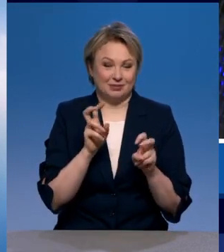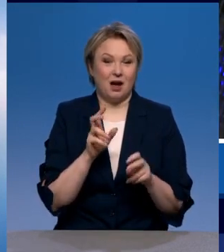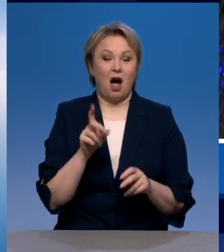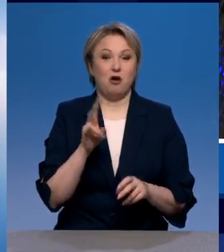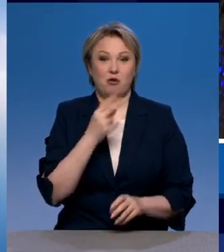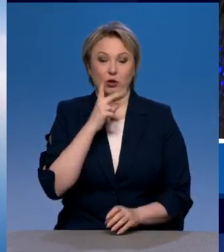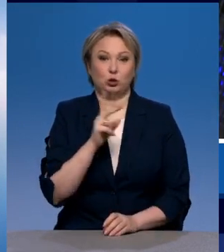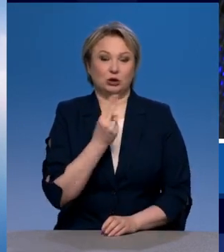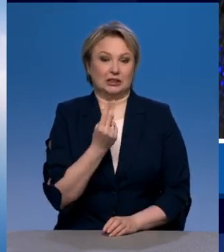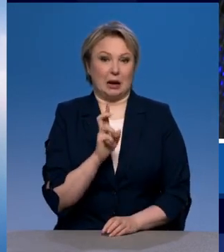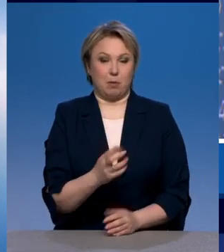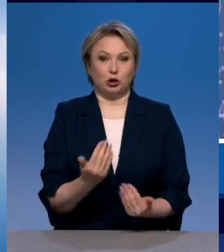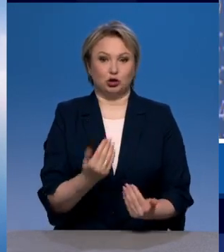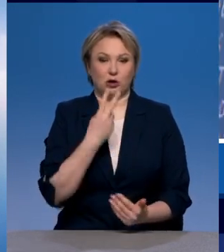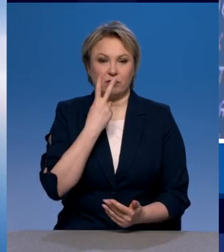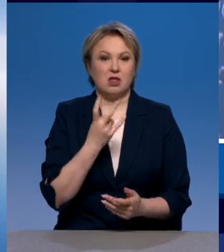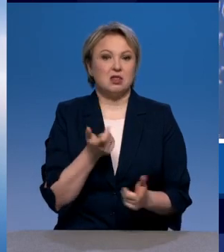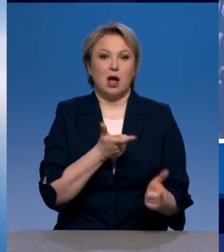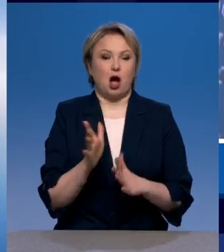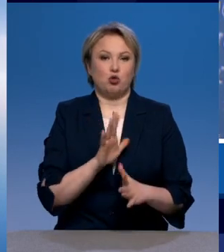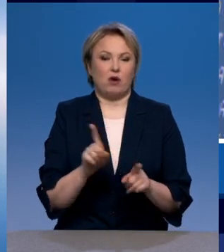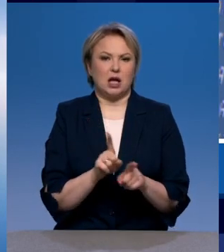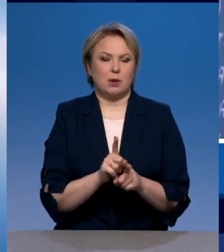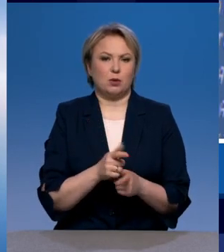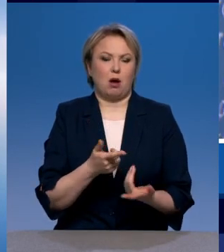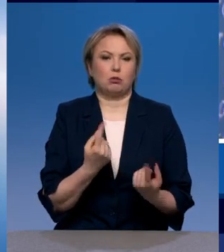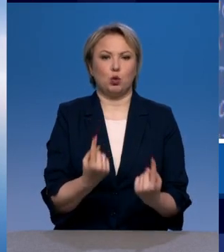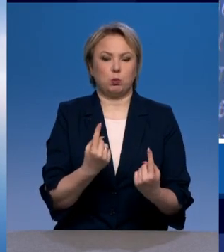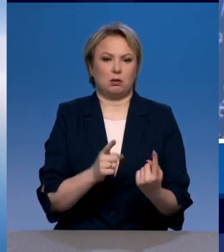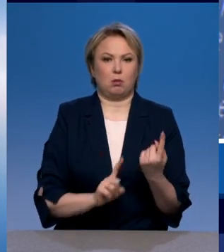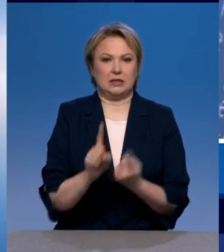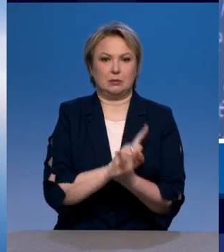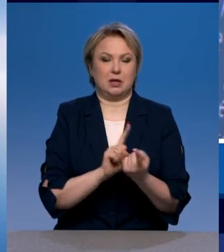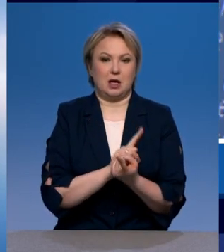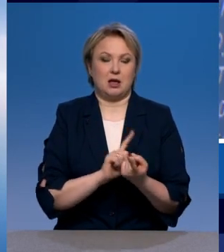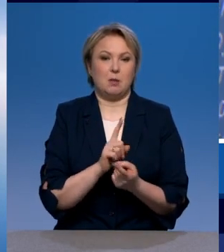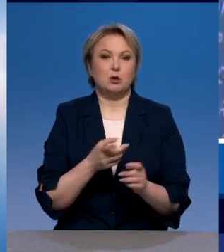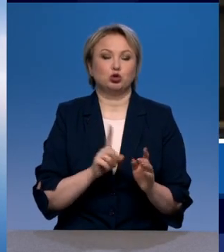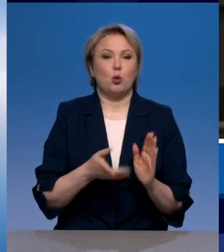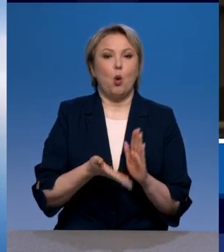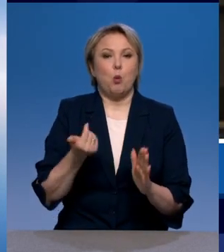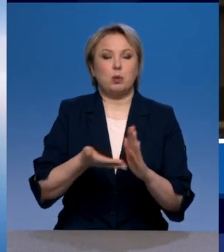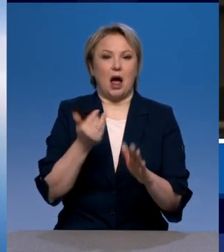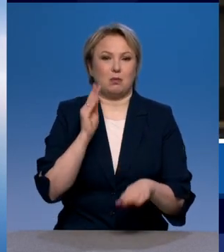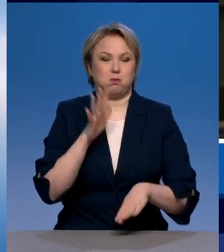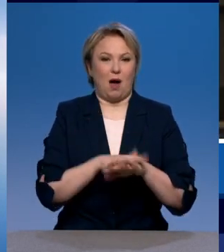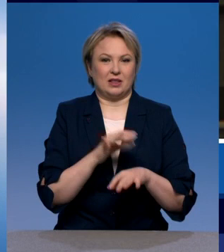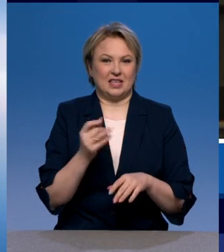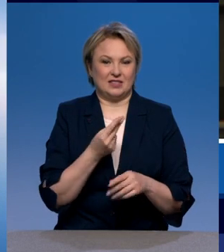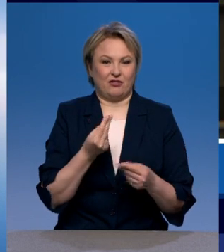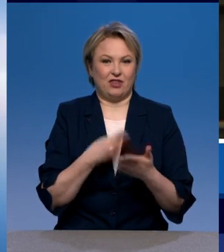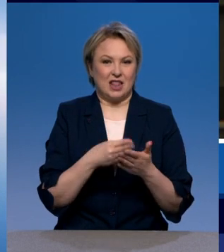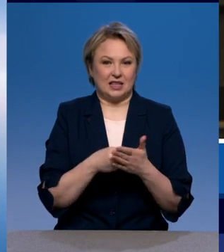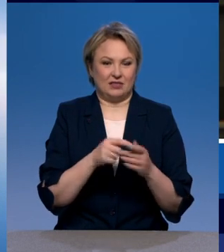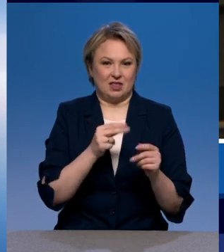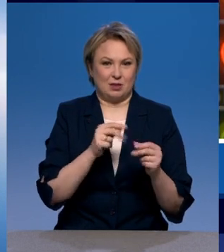готов к каким-то радикальным изменениям, исключая банки из финансовых транзакций. Так что в этом смысле тоже для